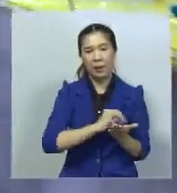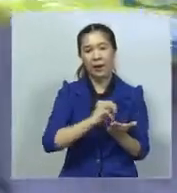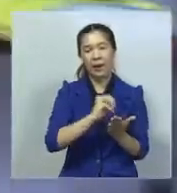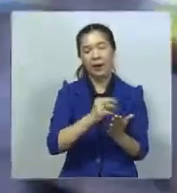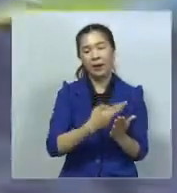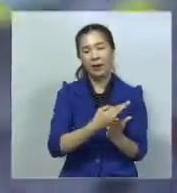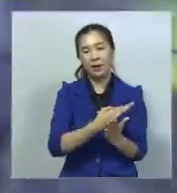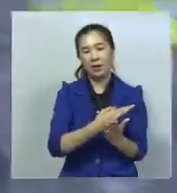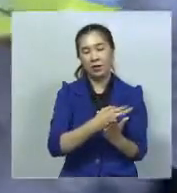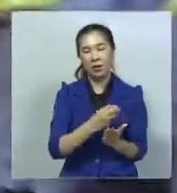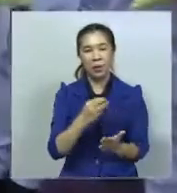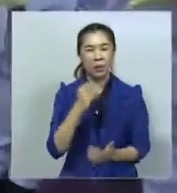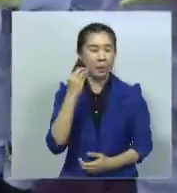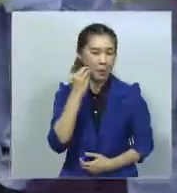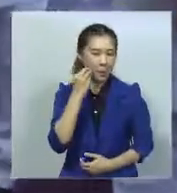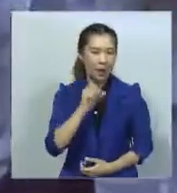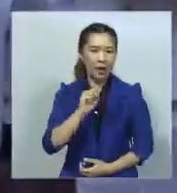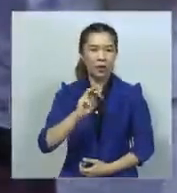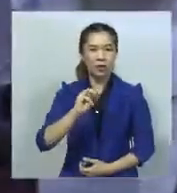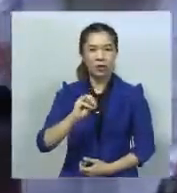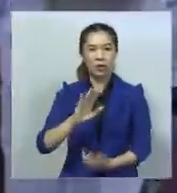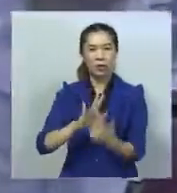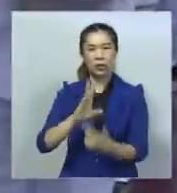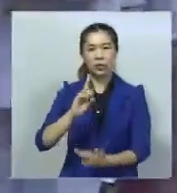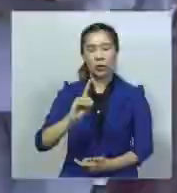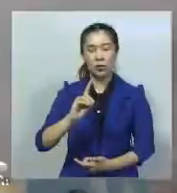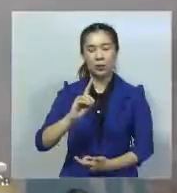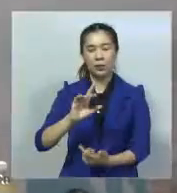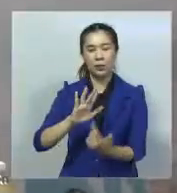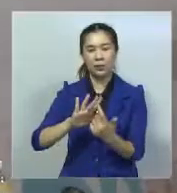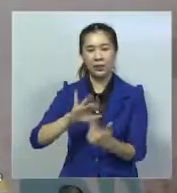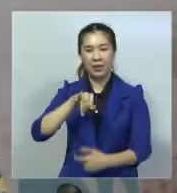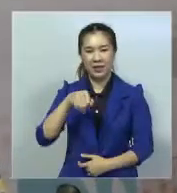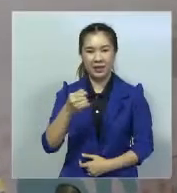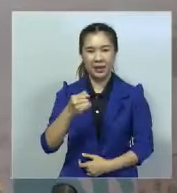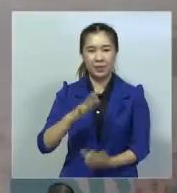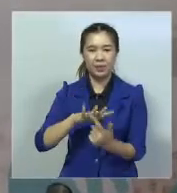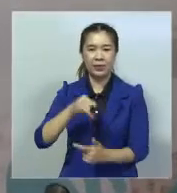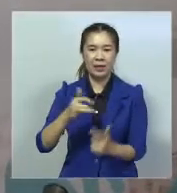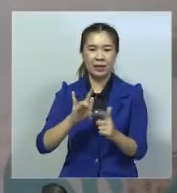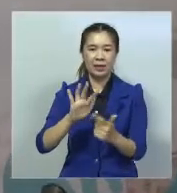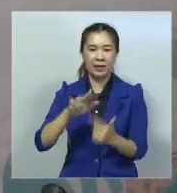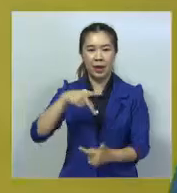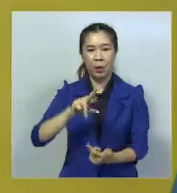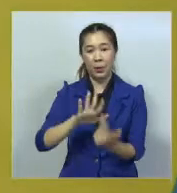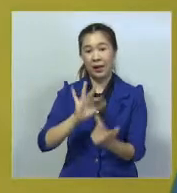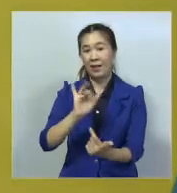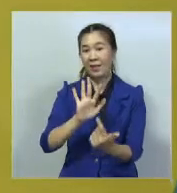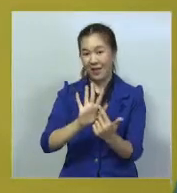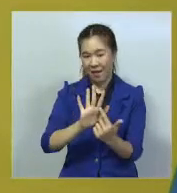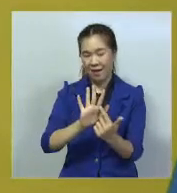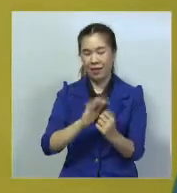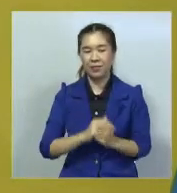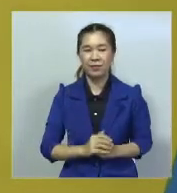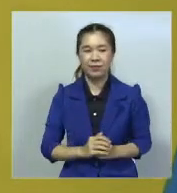าลัยราชภัฏบ้านสมเด็จเจ้าพระยาระยะทาง 24.3 กิโลเมตรจุดเริ่มต้นที่เส้นทางพระประแดง